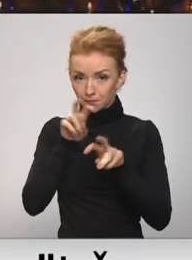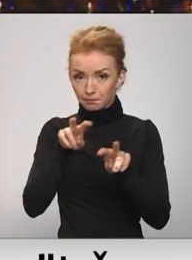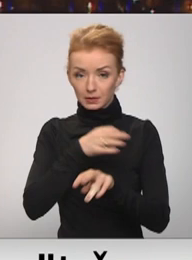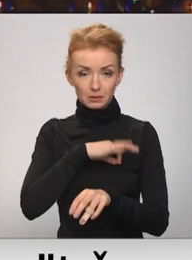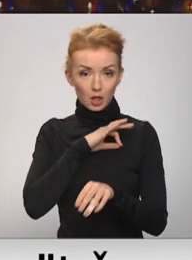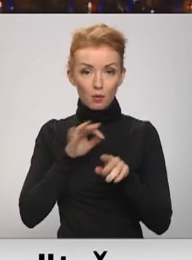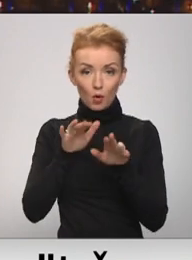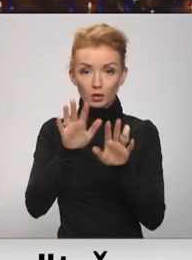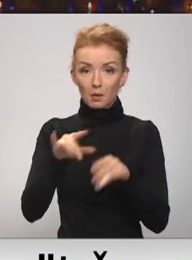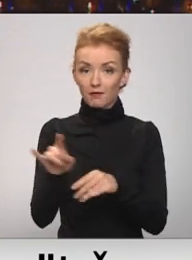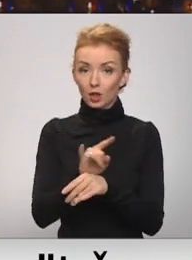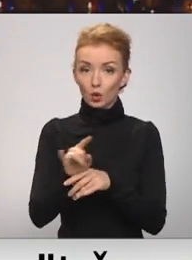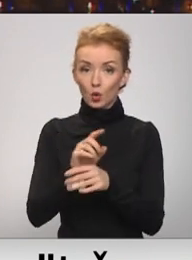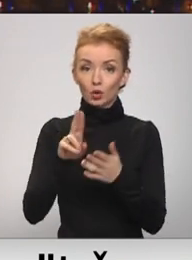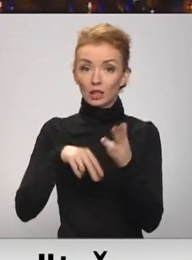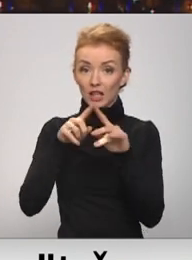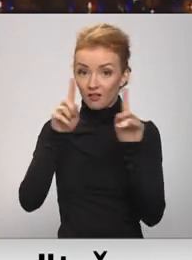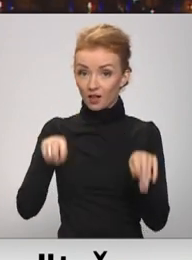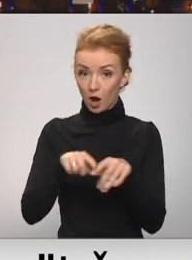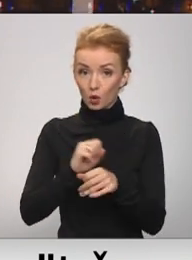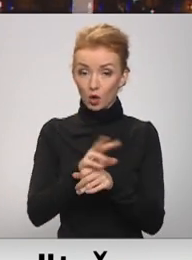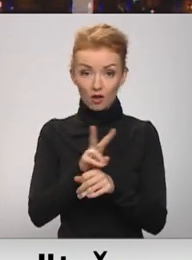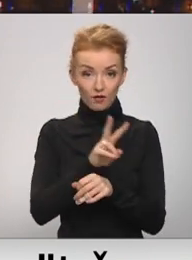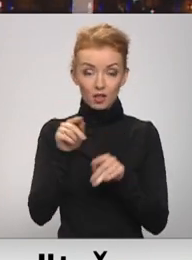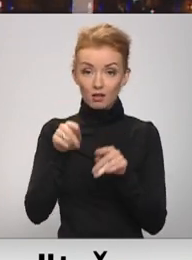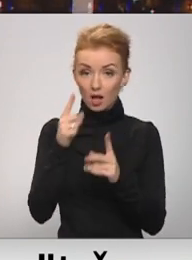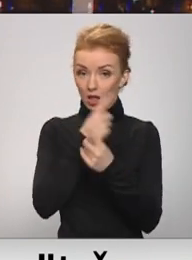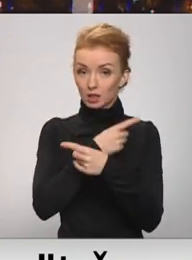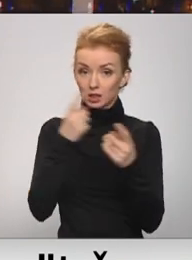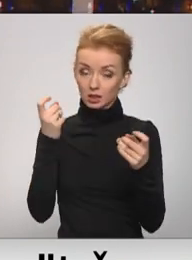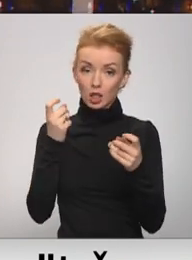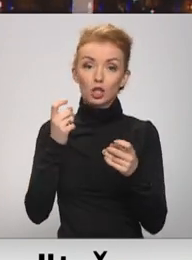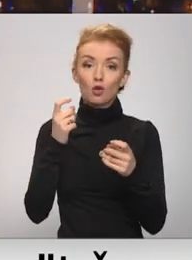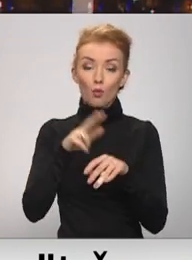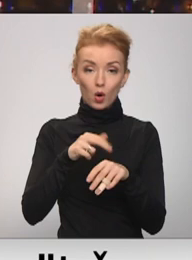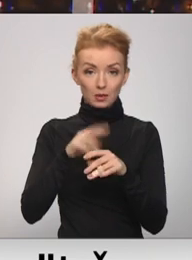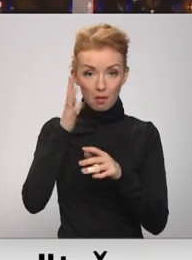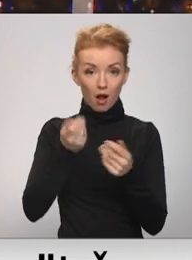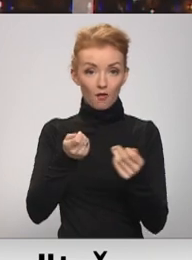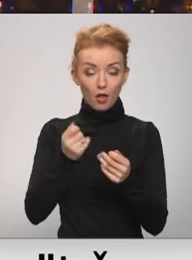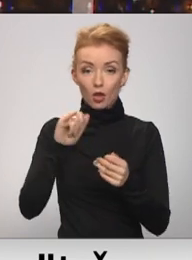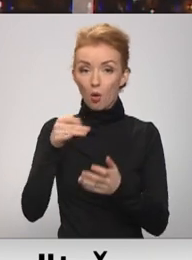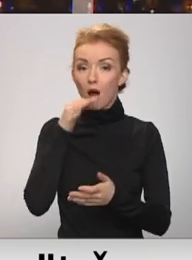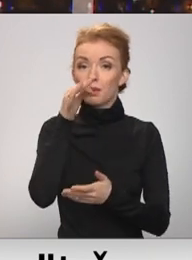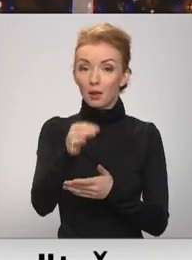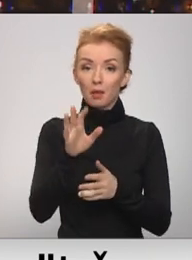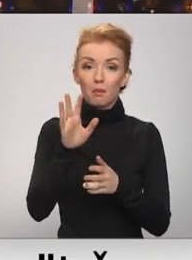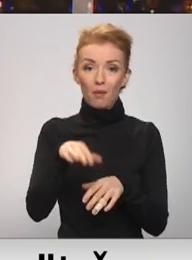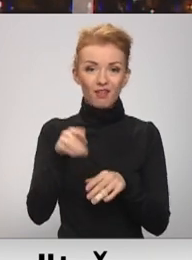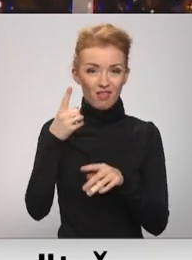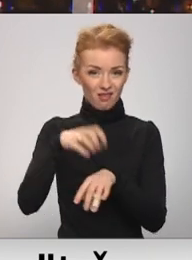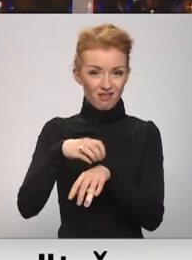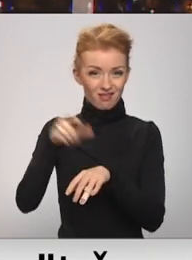viltot COVID-19 certifikātu. Tā norāda Valsts policijas Kurzemes reģiona pārvalde atbildot uz jautājumu par kādu Liepājā